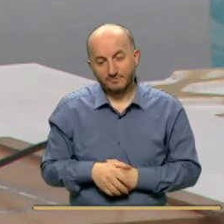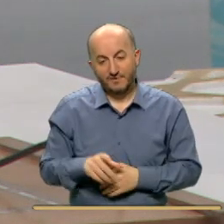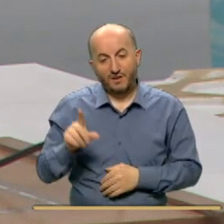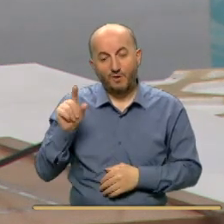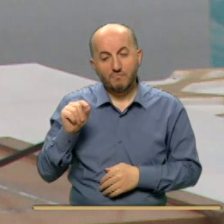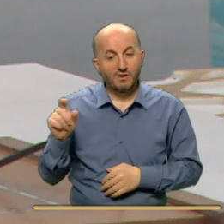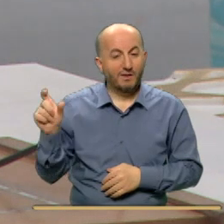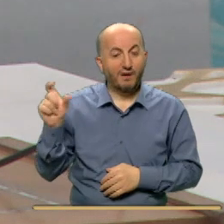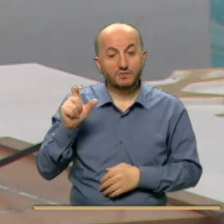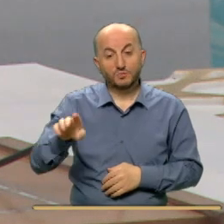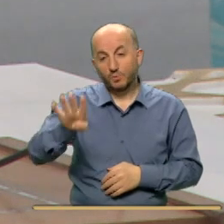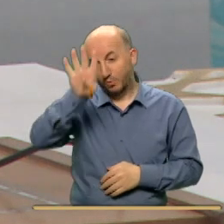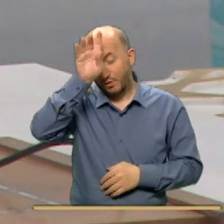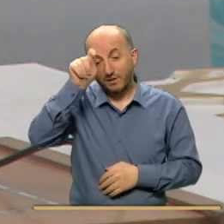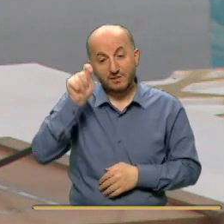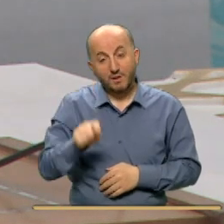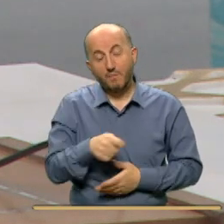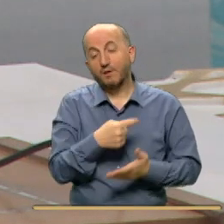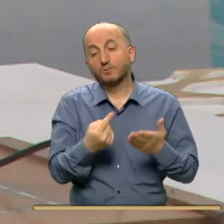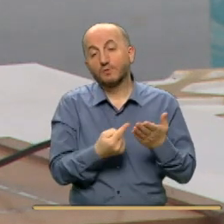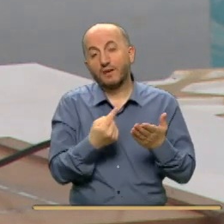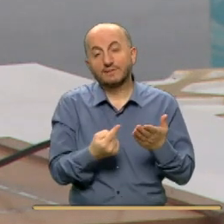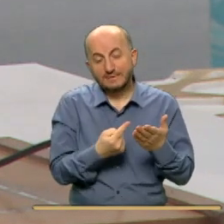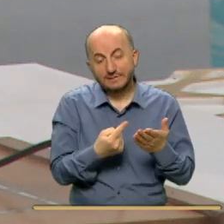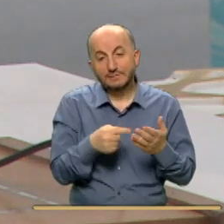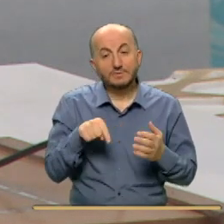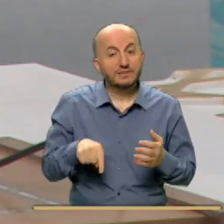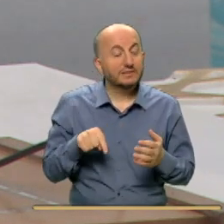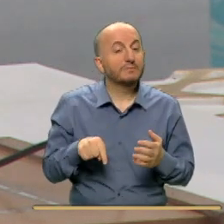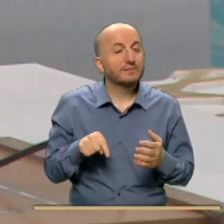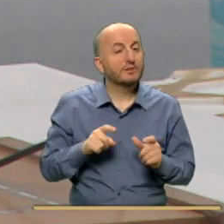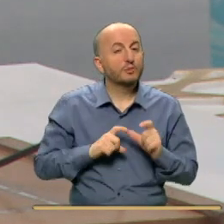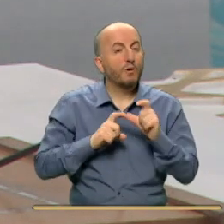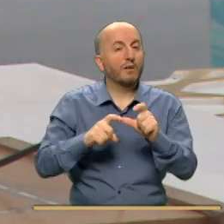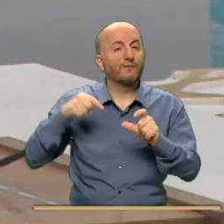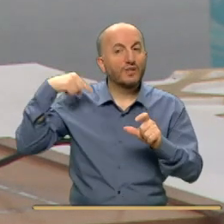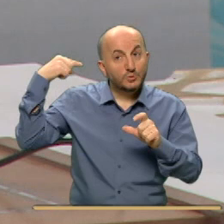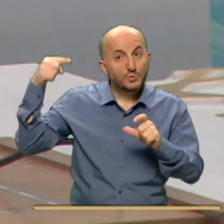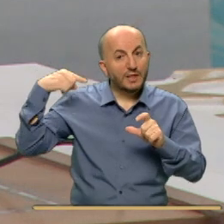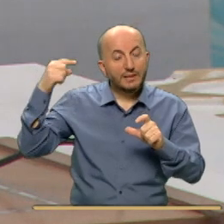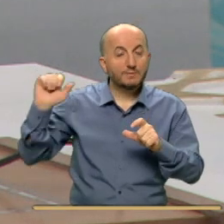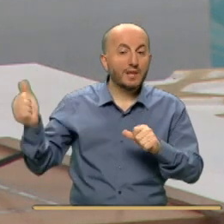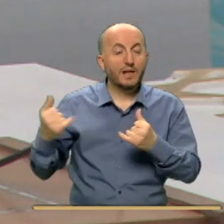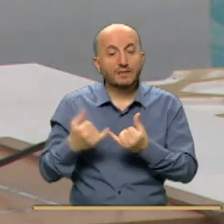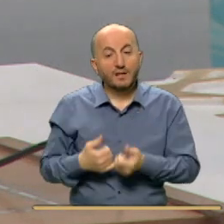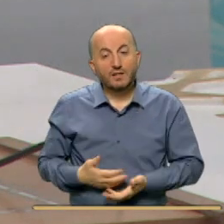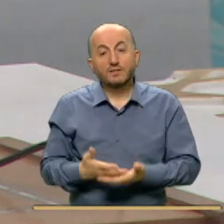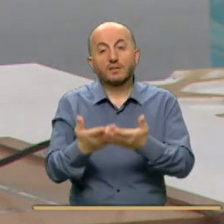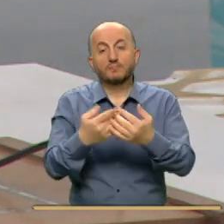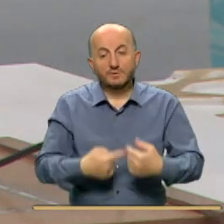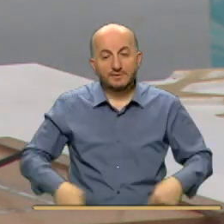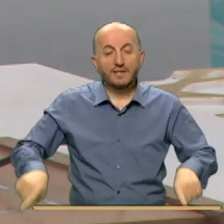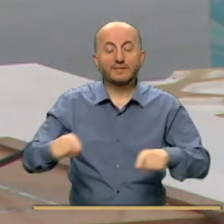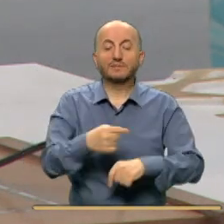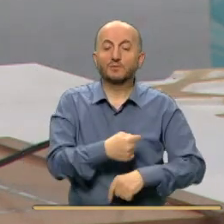11 ayın sultanı yapan Kur'an-ı Kerim, şimdi soralım ve düşünelim değerli kardeşlerim. Bizlerin